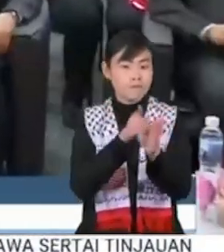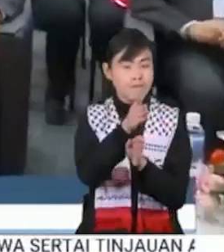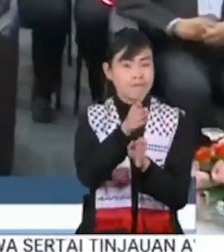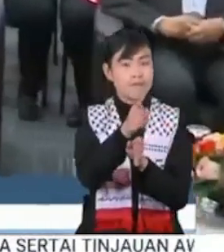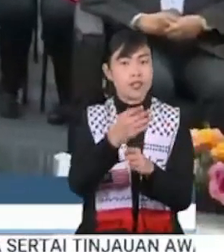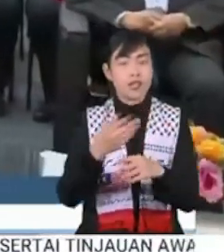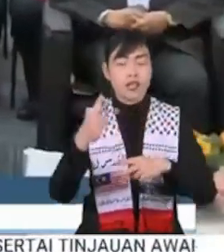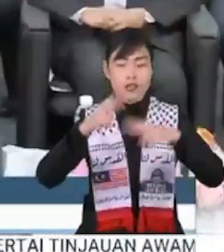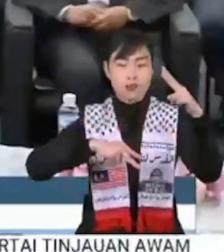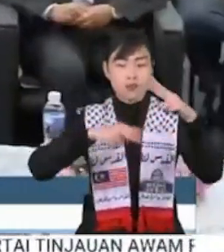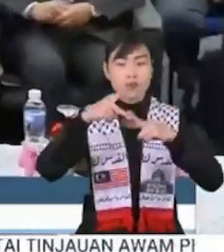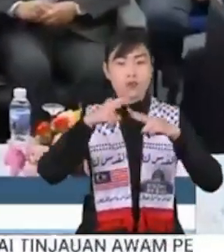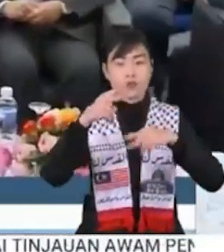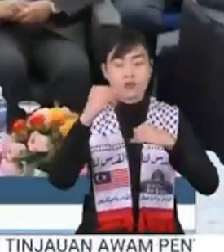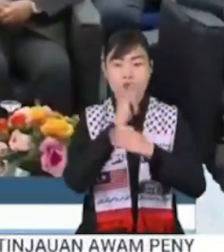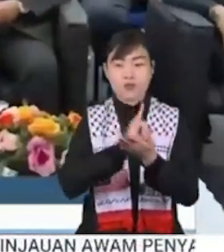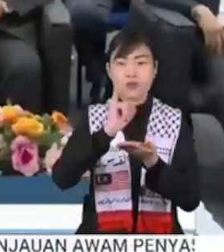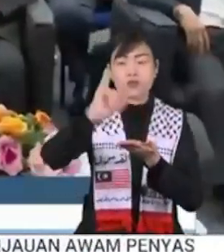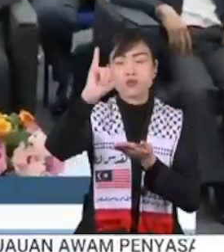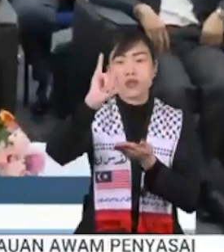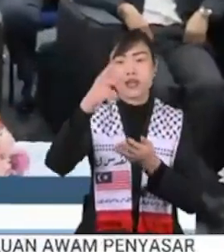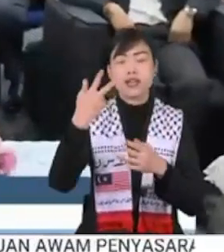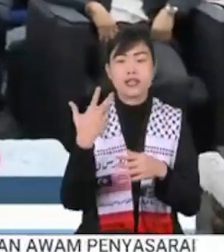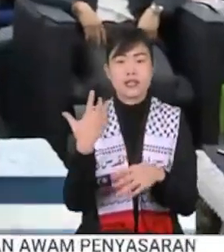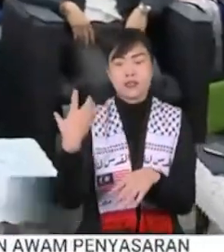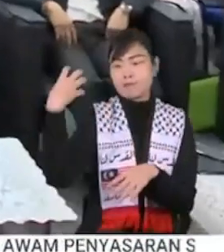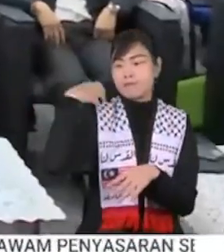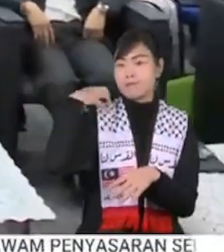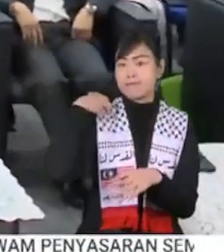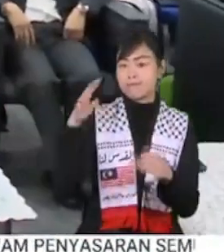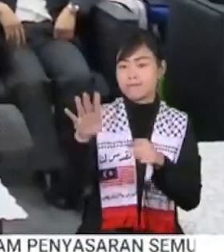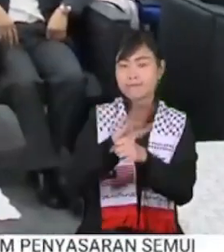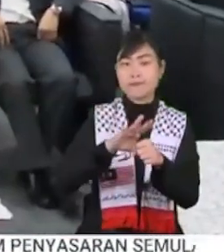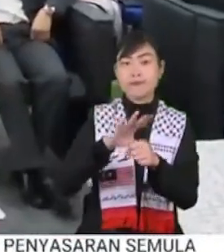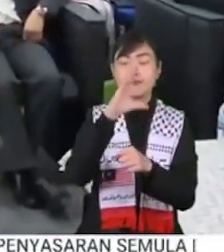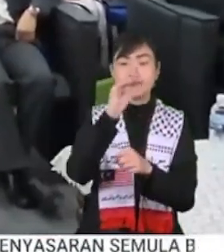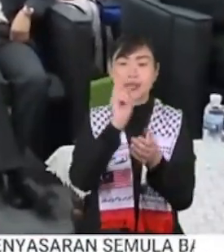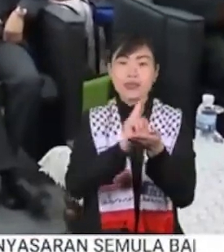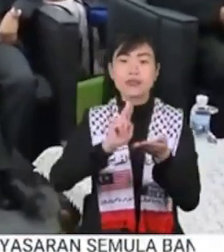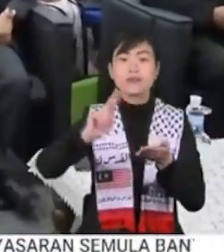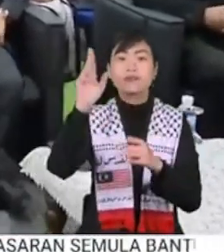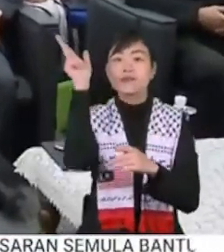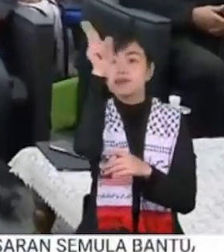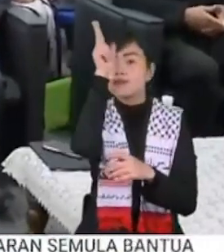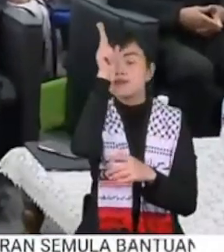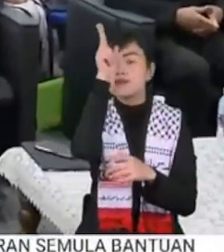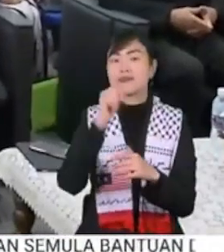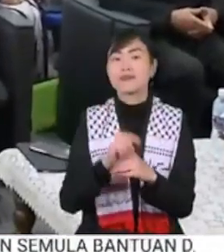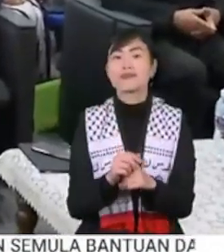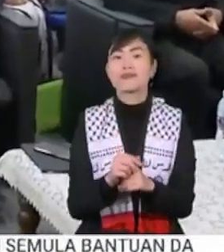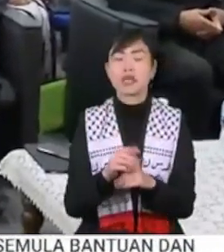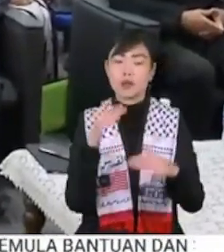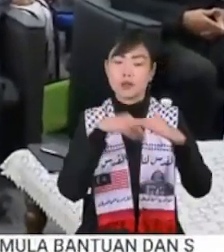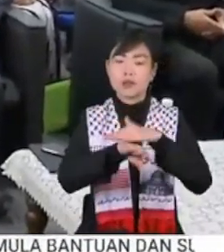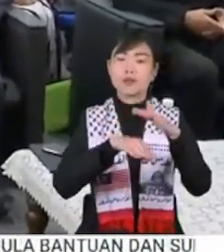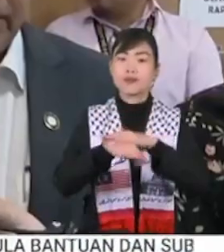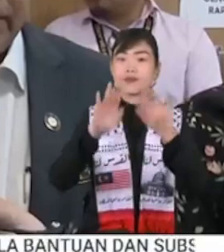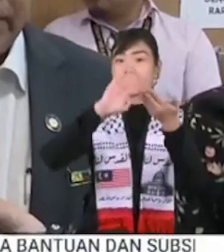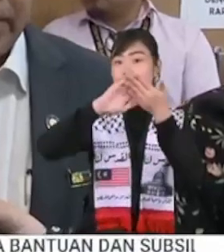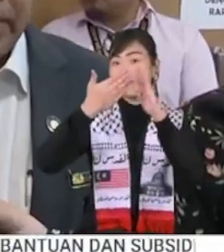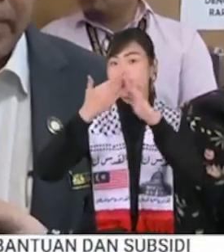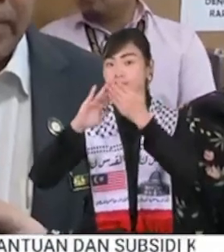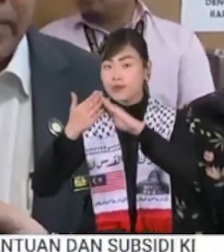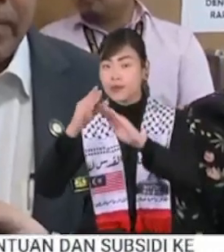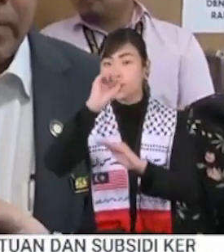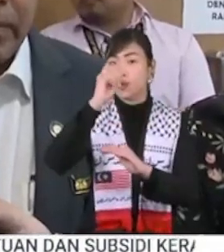industri binaan pegawai pembangunan di peringkat pihak berkuasa tempatan agensi kerajaan dan perunding profesional tentang aksesibiliti komuniti